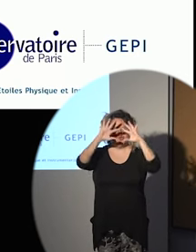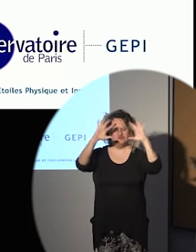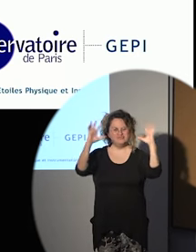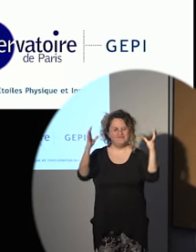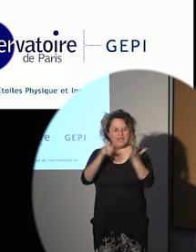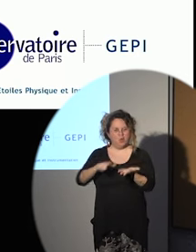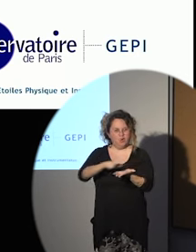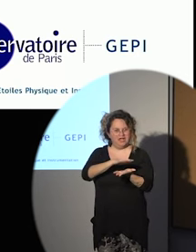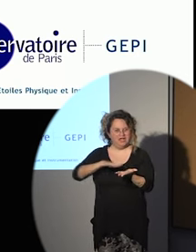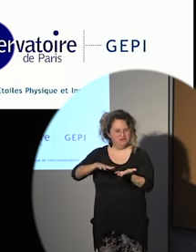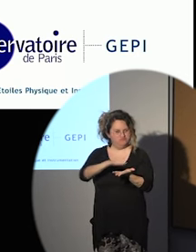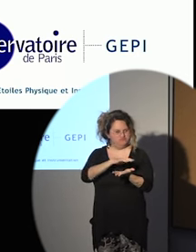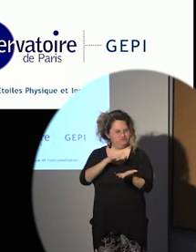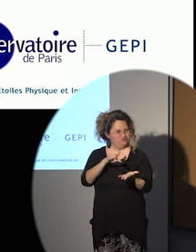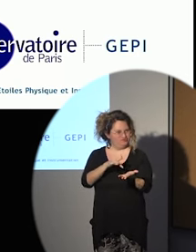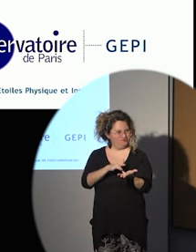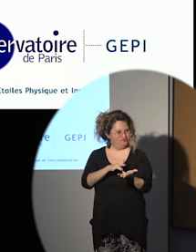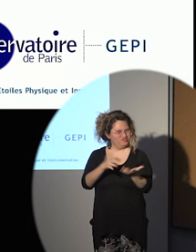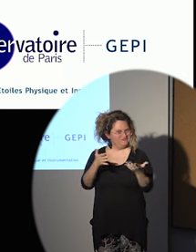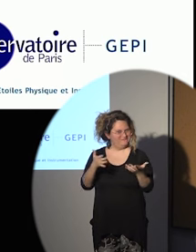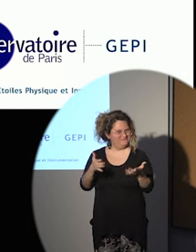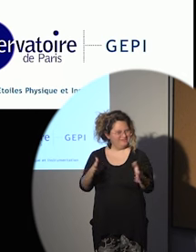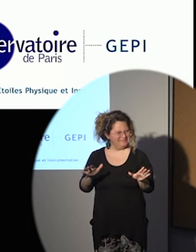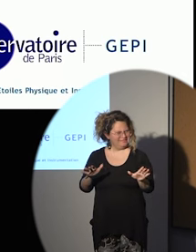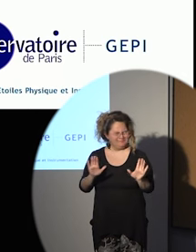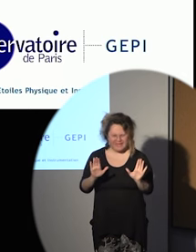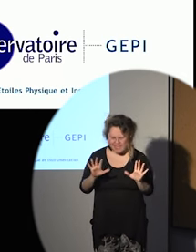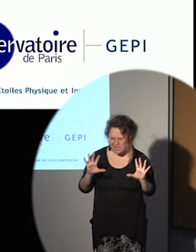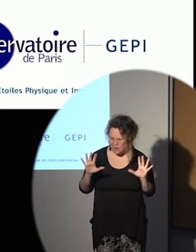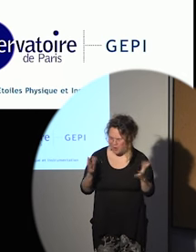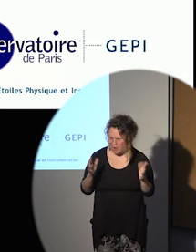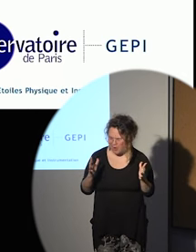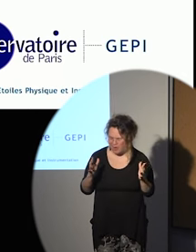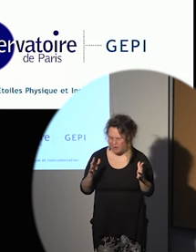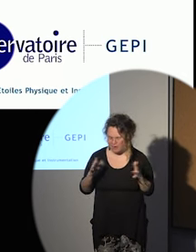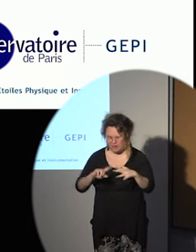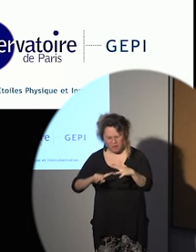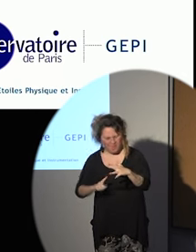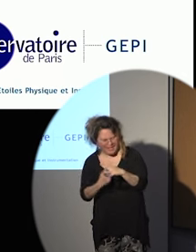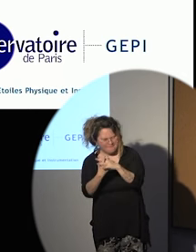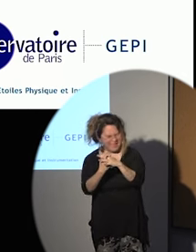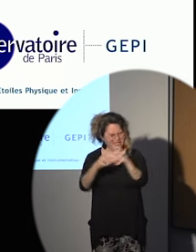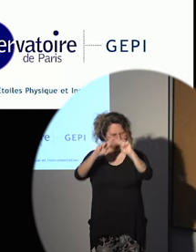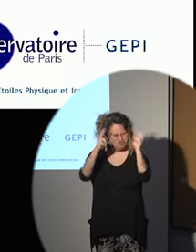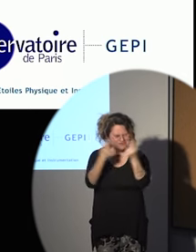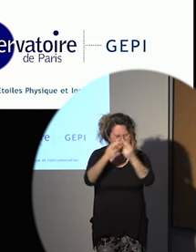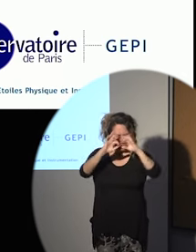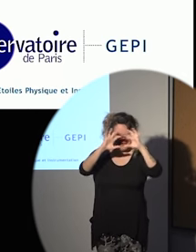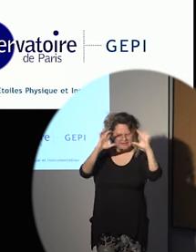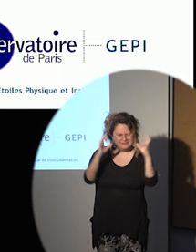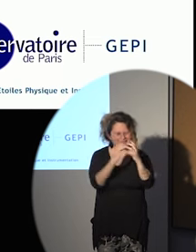comprendre comment l'univers pouvait s'être formé, avec des questions qui restent, par exemple, l'origine des